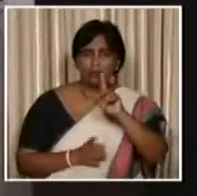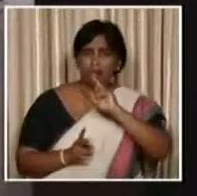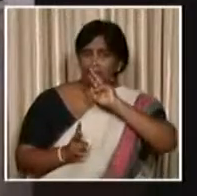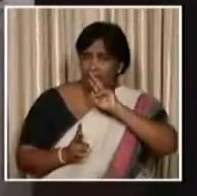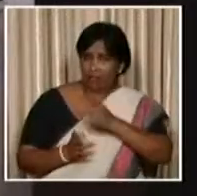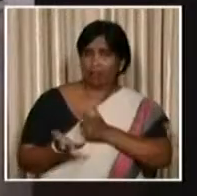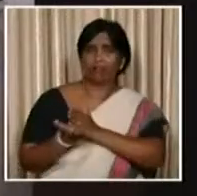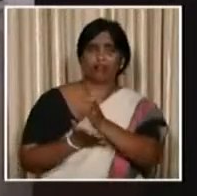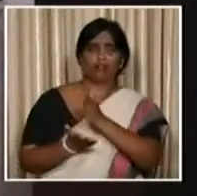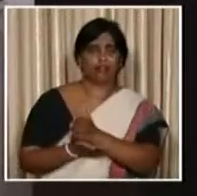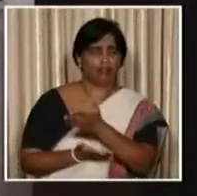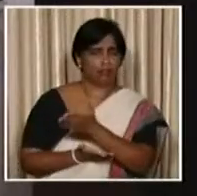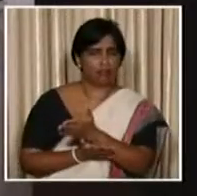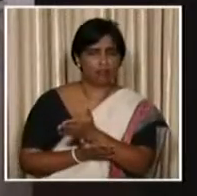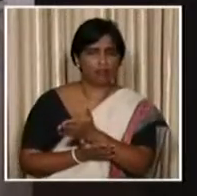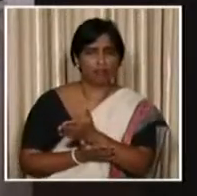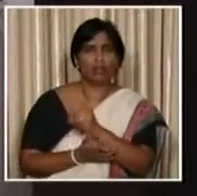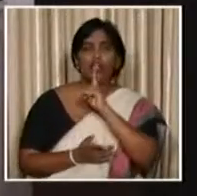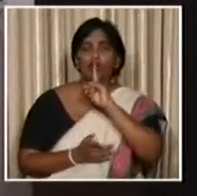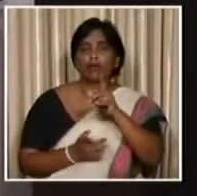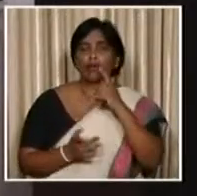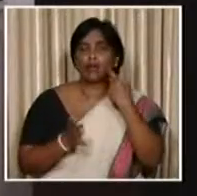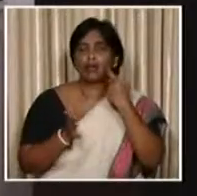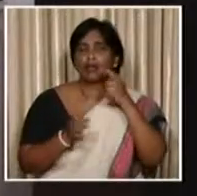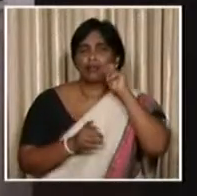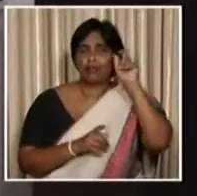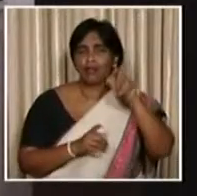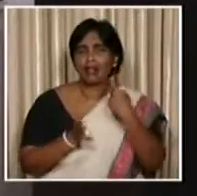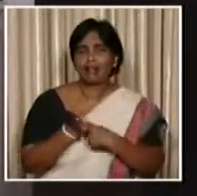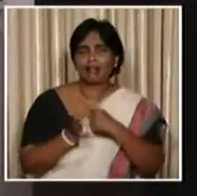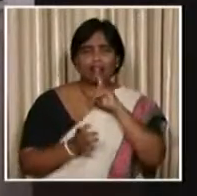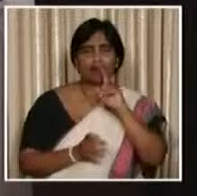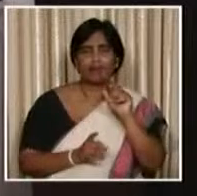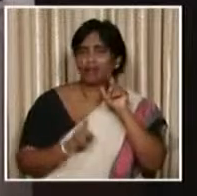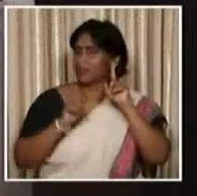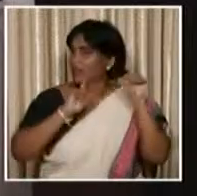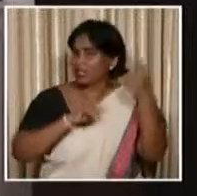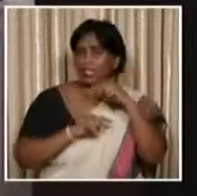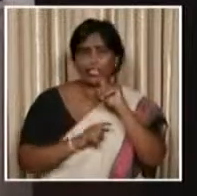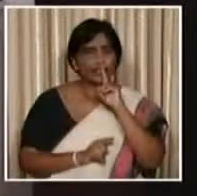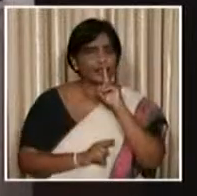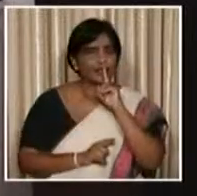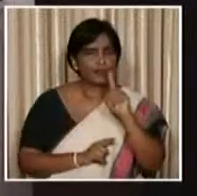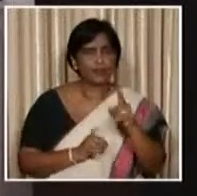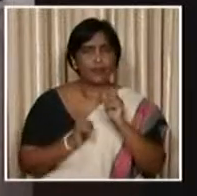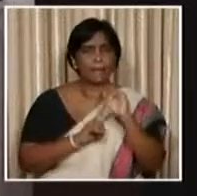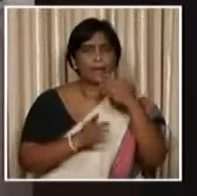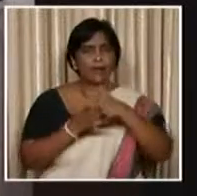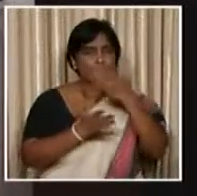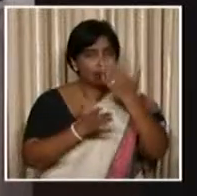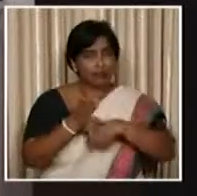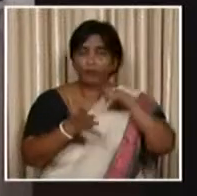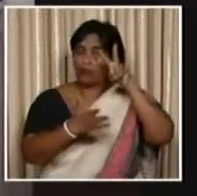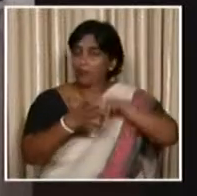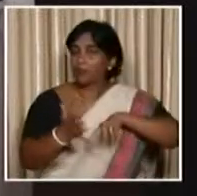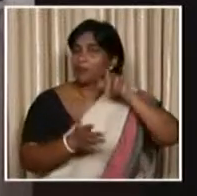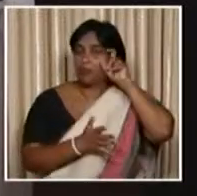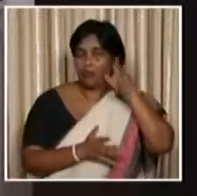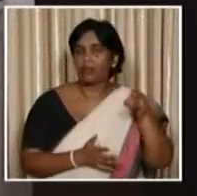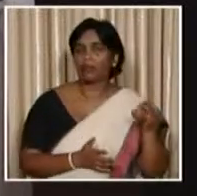මේ දිරච්චන anu දෙන්නේ? කවුද රැකව ගැන කිව්වේ? කිසිම කෙනෙක් කිව්වේ නැහැ. හැන්සාඩ් එක පරීක්ෂා කරලා